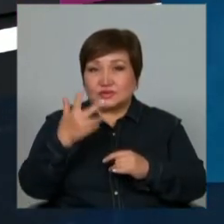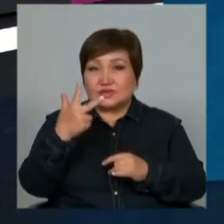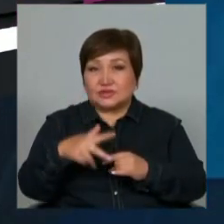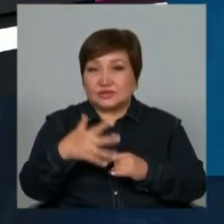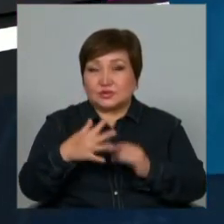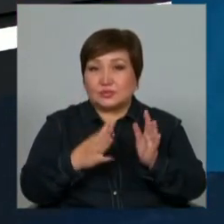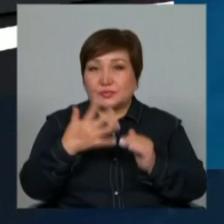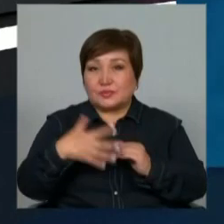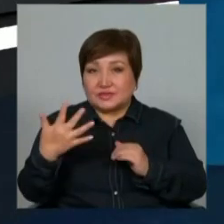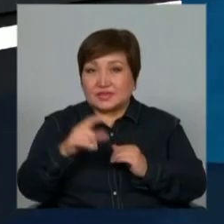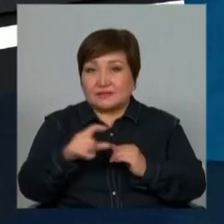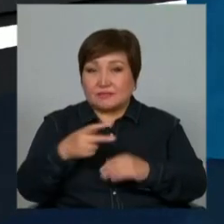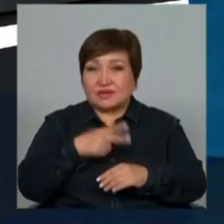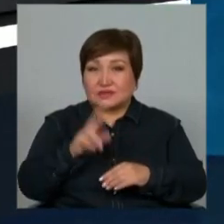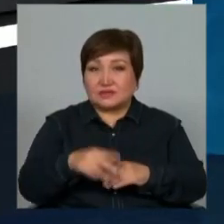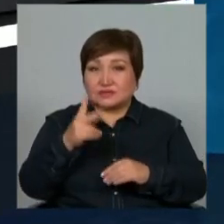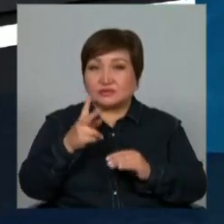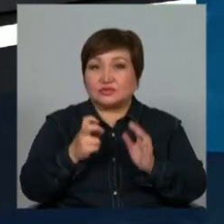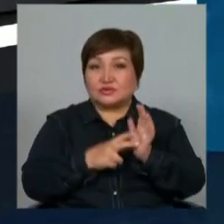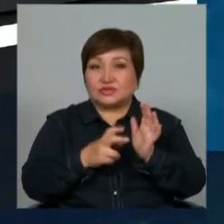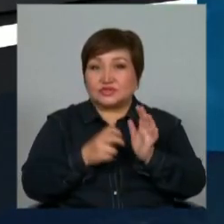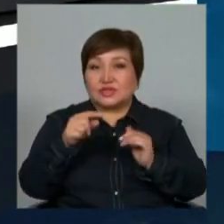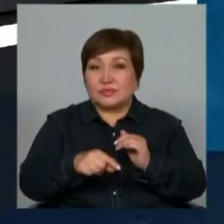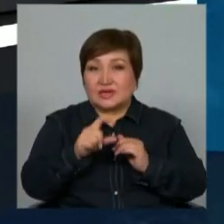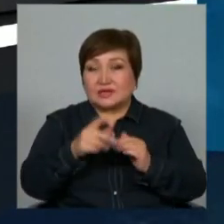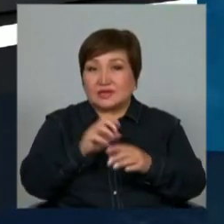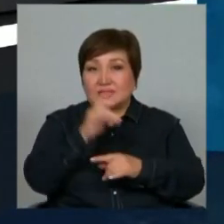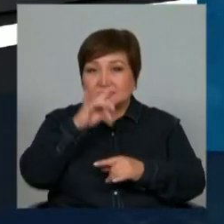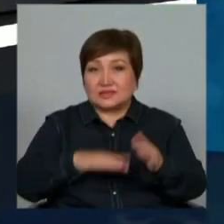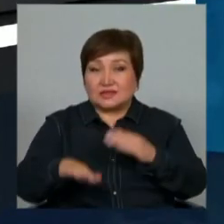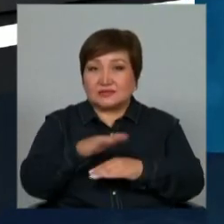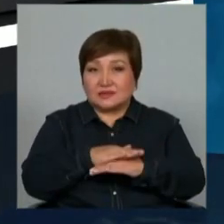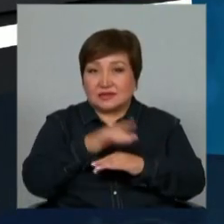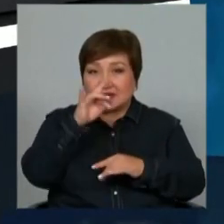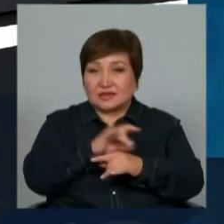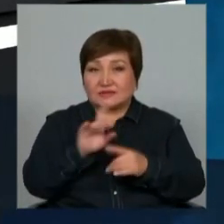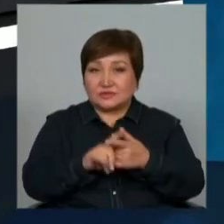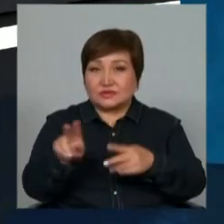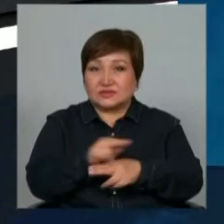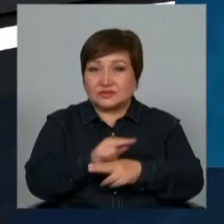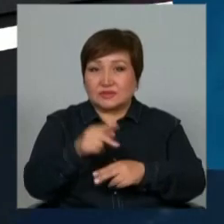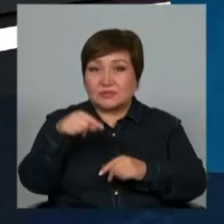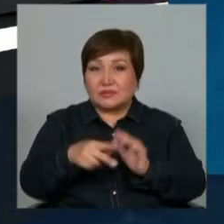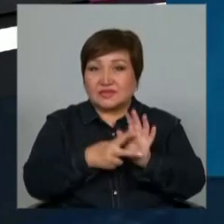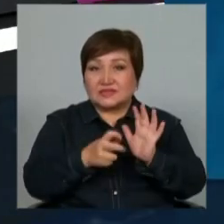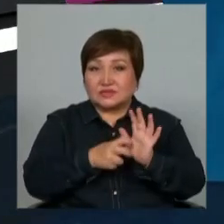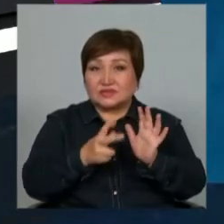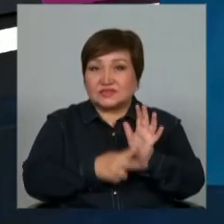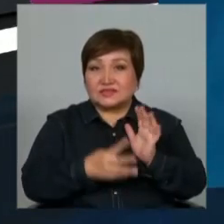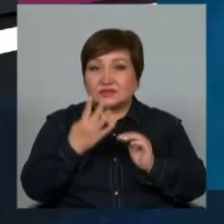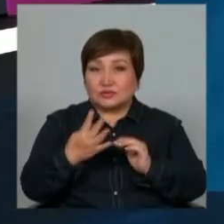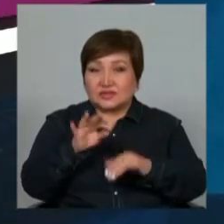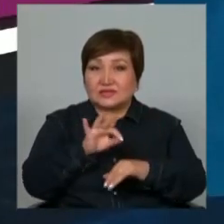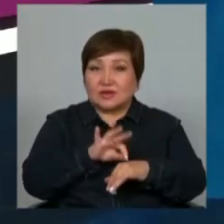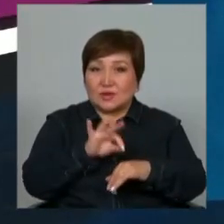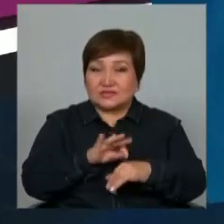болды. Ал 107807 қазақстандық коронавирус инфекциясынан ем қабылдап жатыр. 1884 науқастың жағдайы